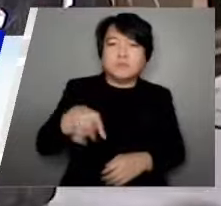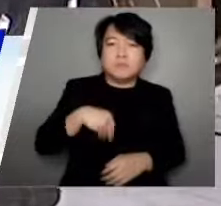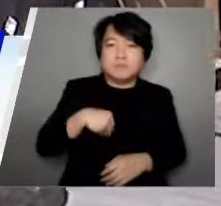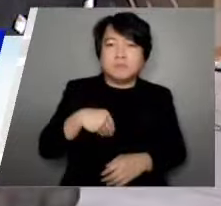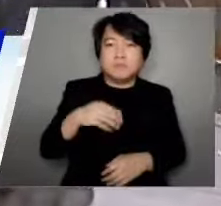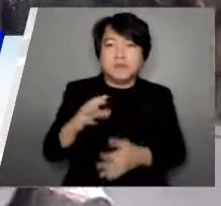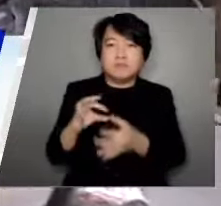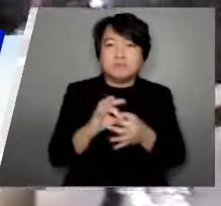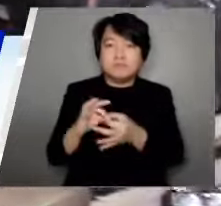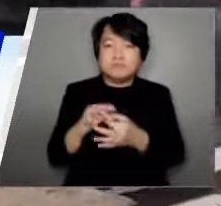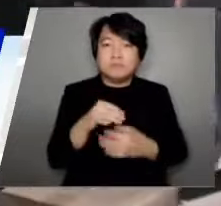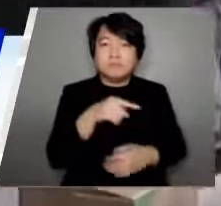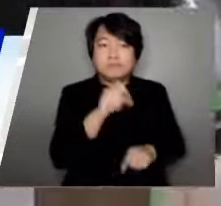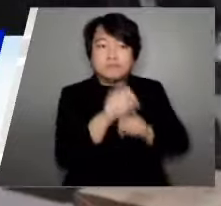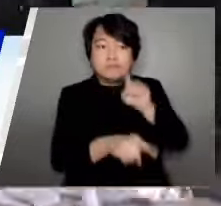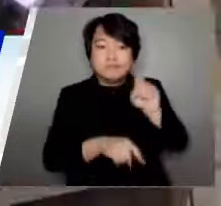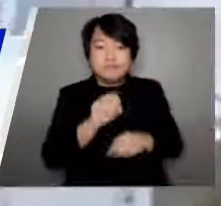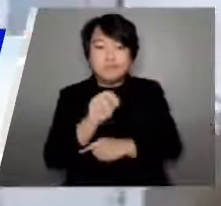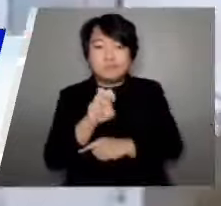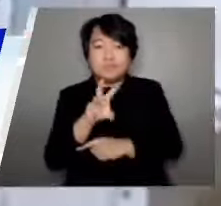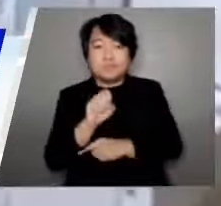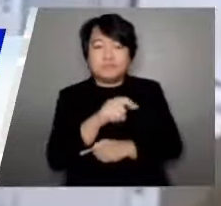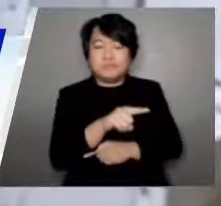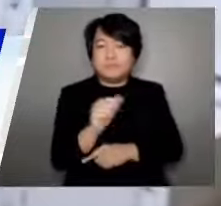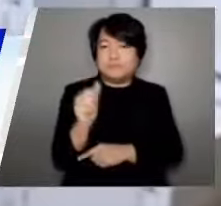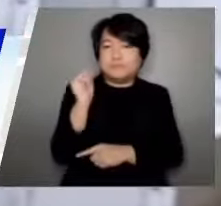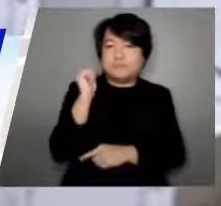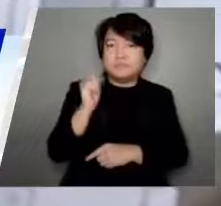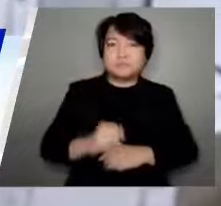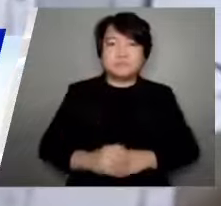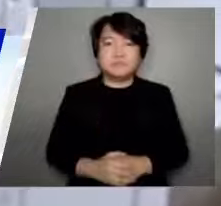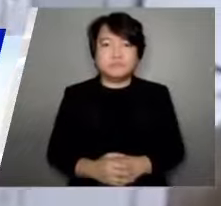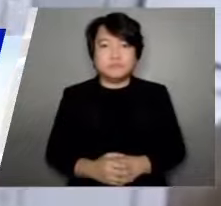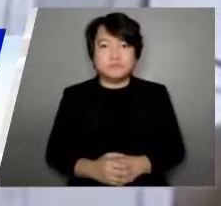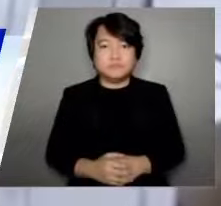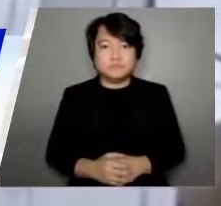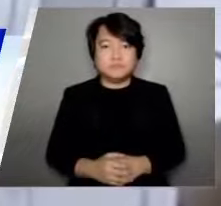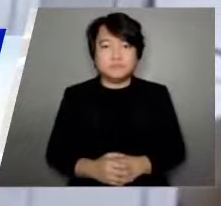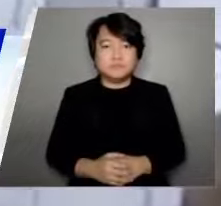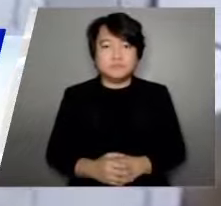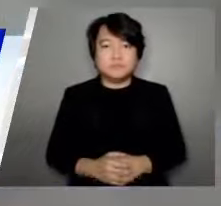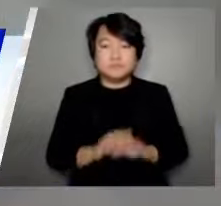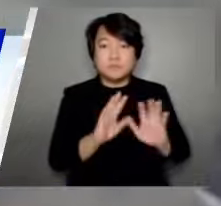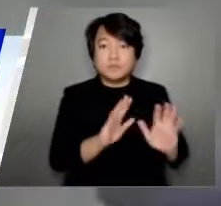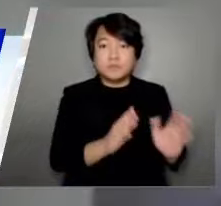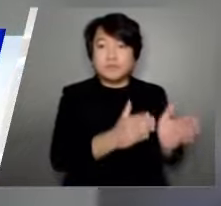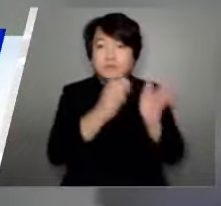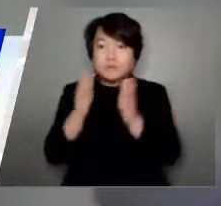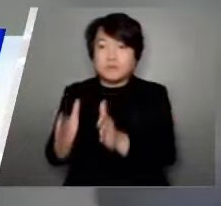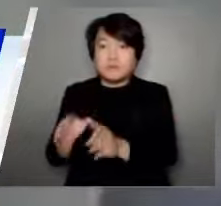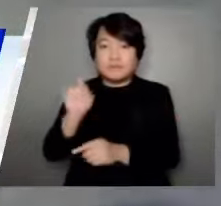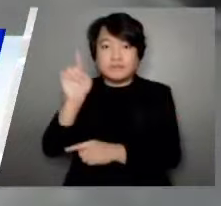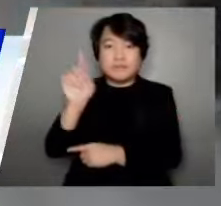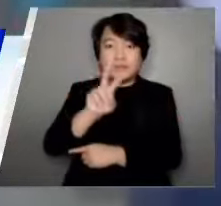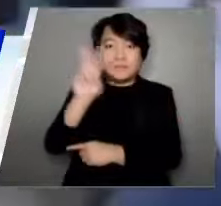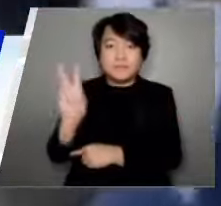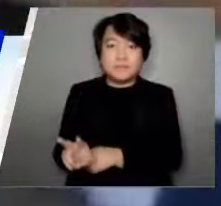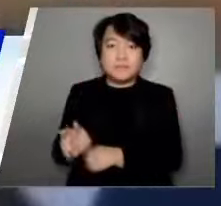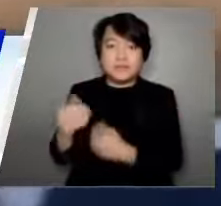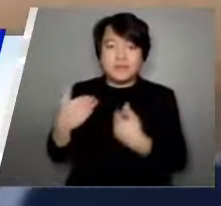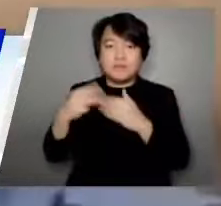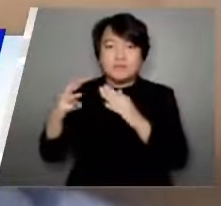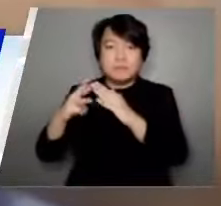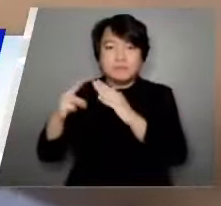at nagbigay ng pahayag sa media. Bago rito, isang warehouse sa Valenzuela City ang pinasok din ng FTEB